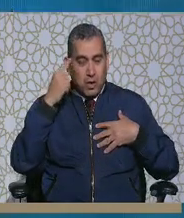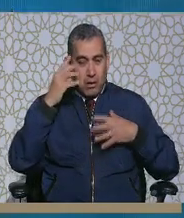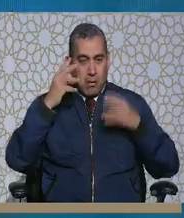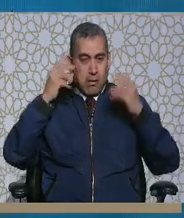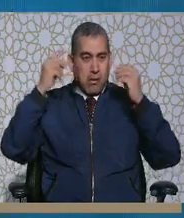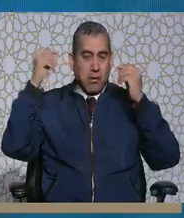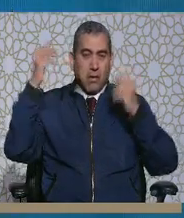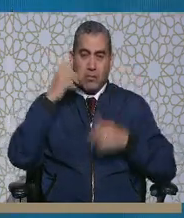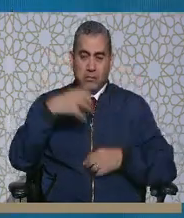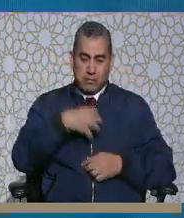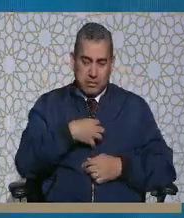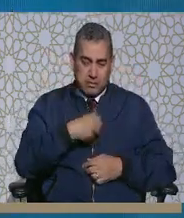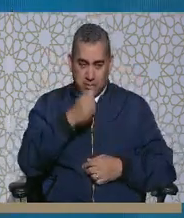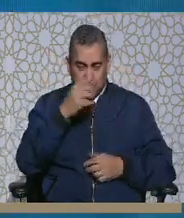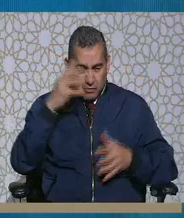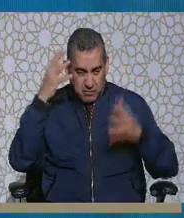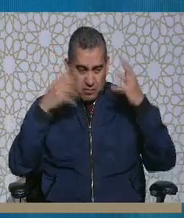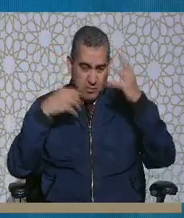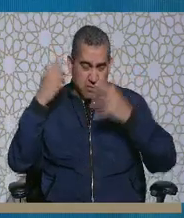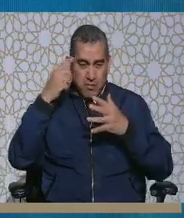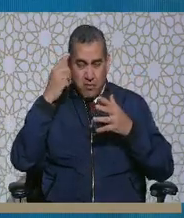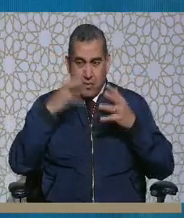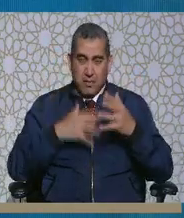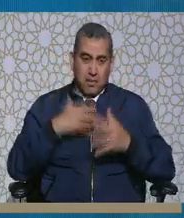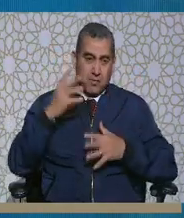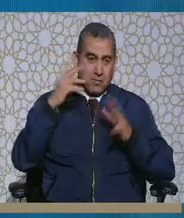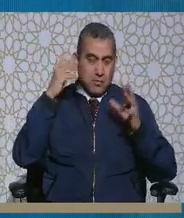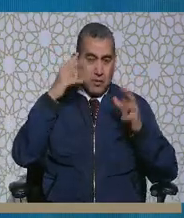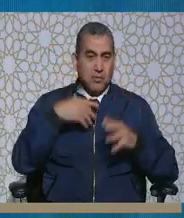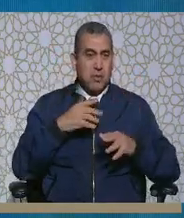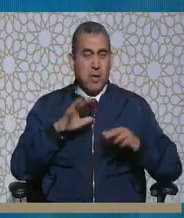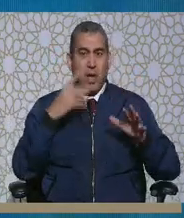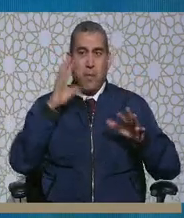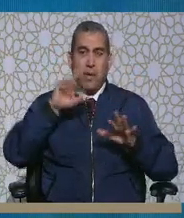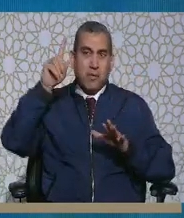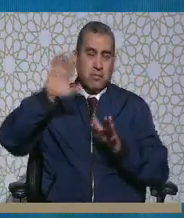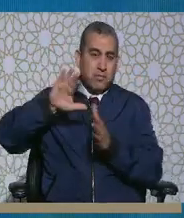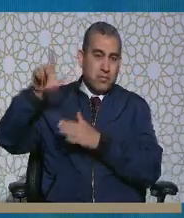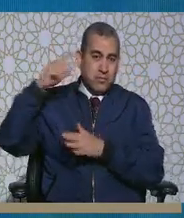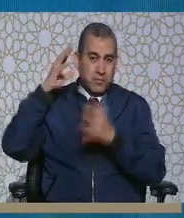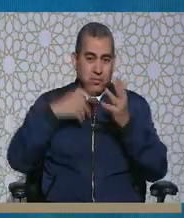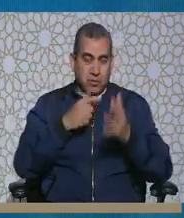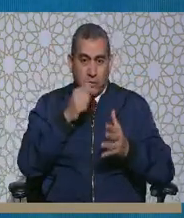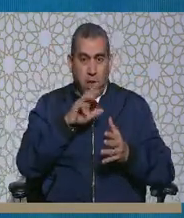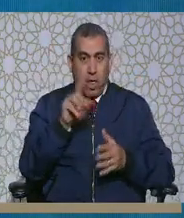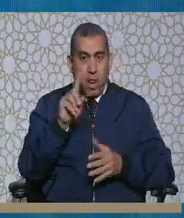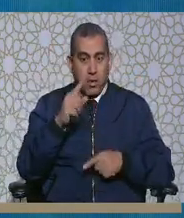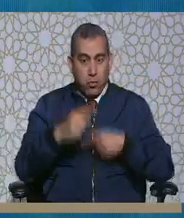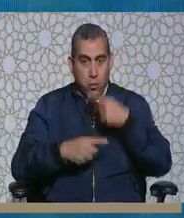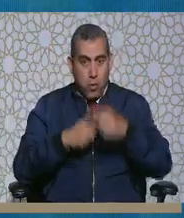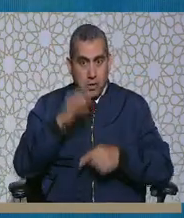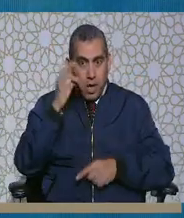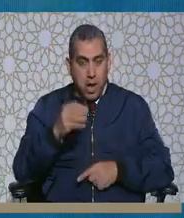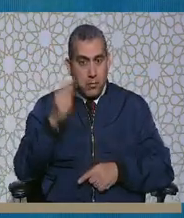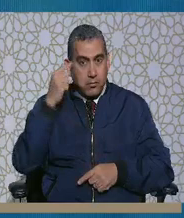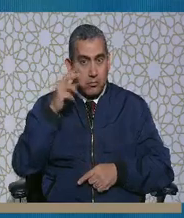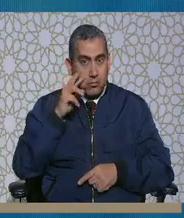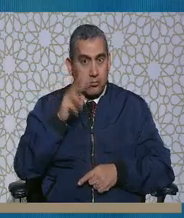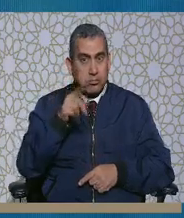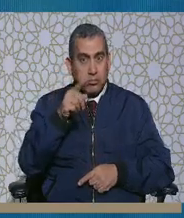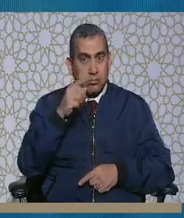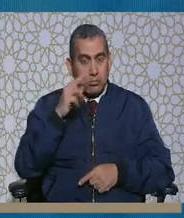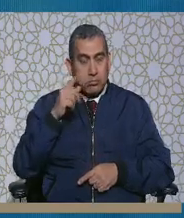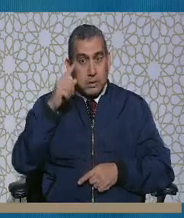لان هم عايشين في رغد وانك انت لابد ان انت تواصل فعليك ان انت ترى في كل